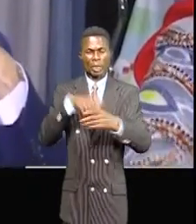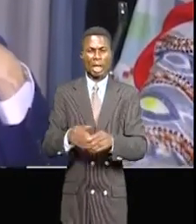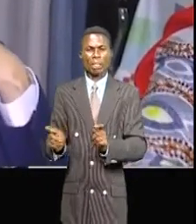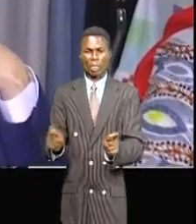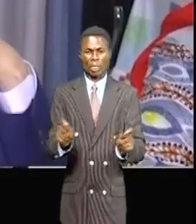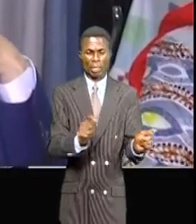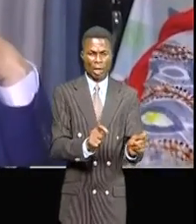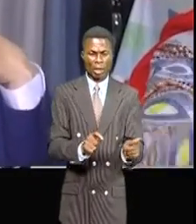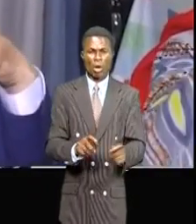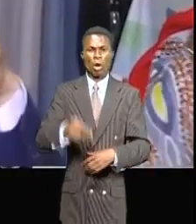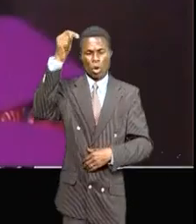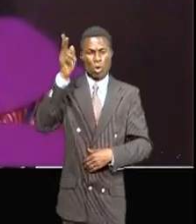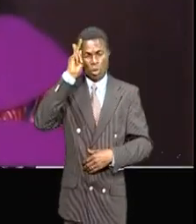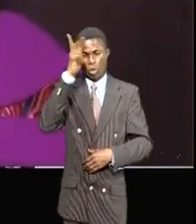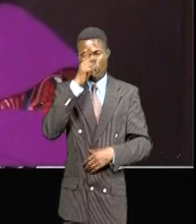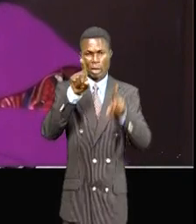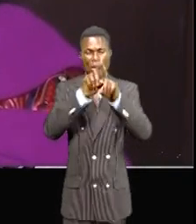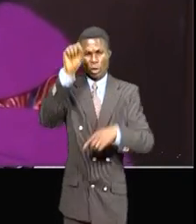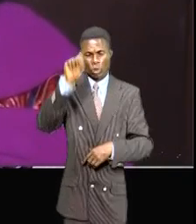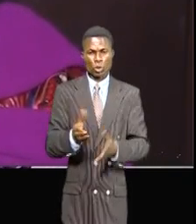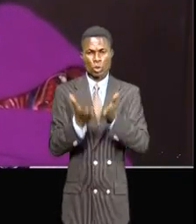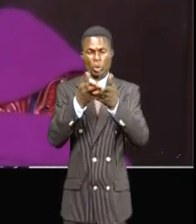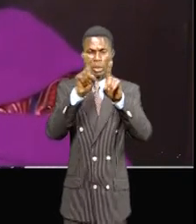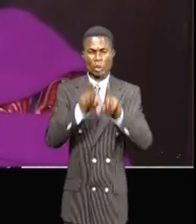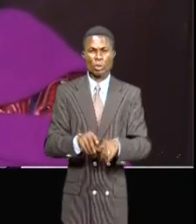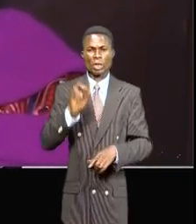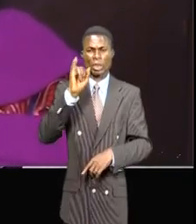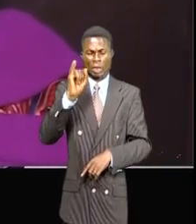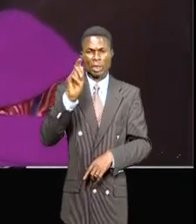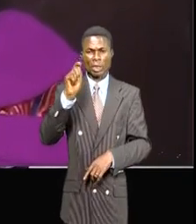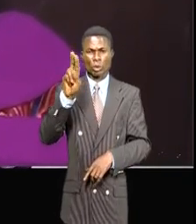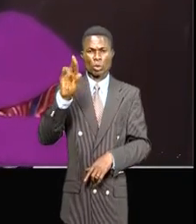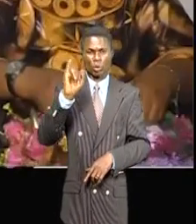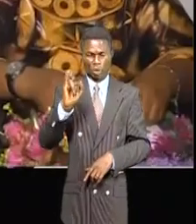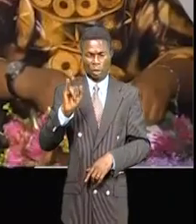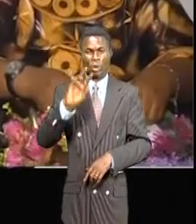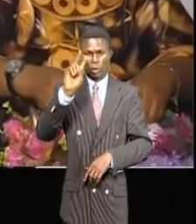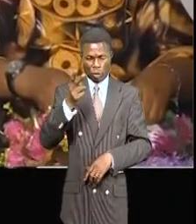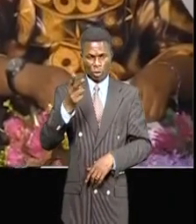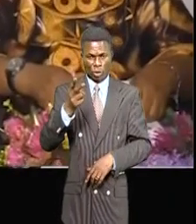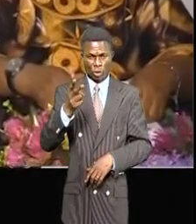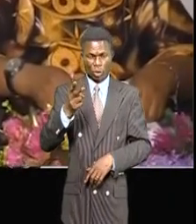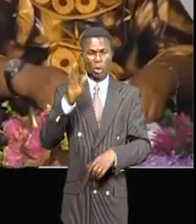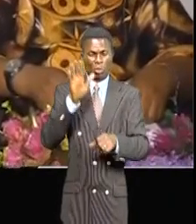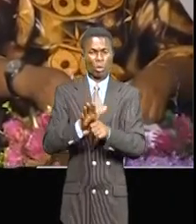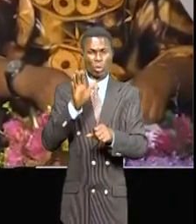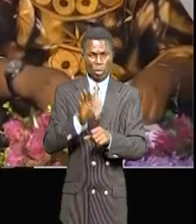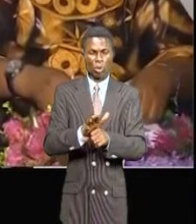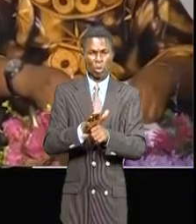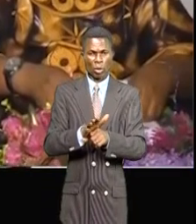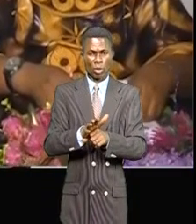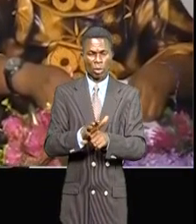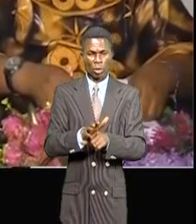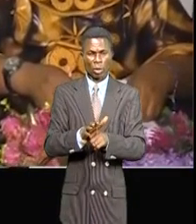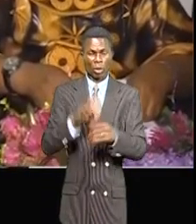au Haut-Katanga, au sud Kivu et en Ituri. Deux, il s'observe de plus en plus auprès